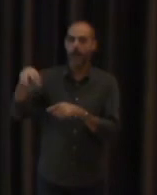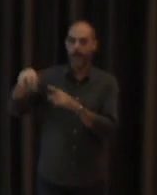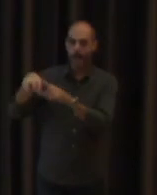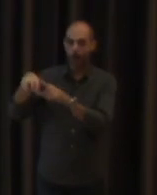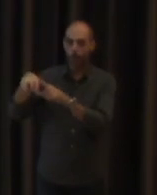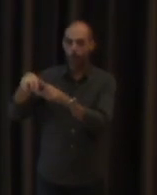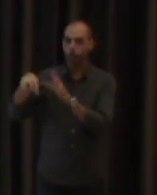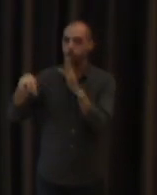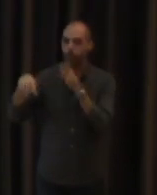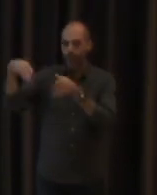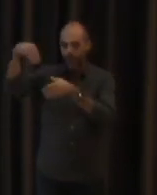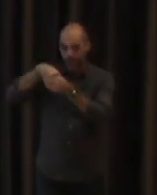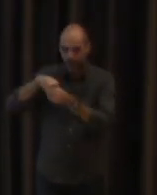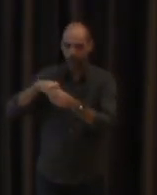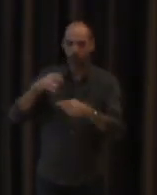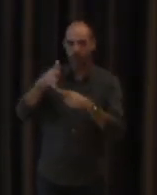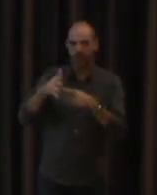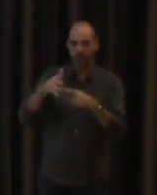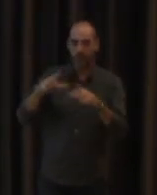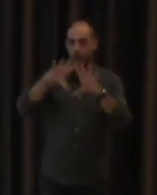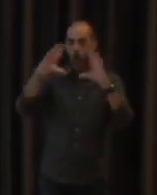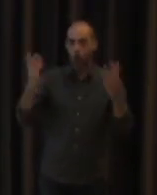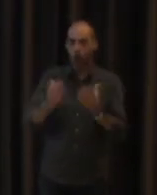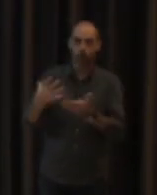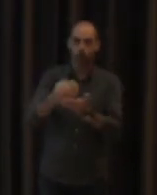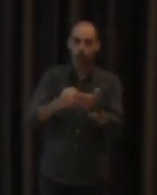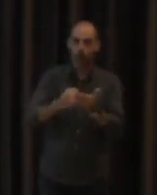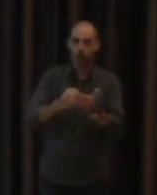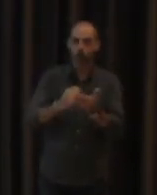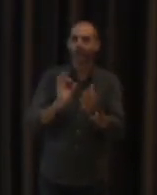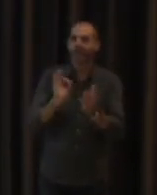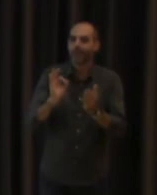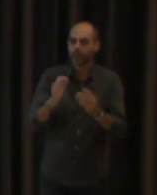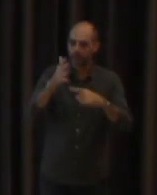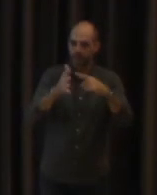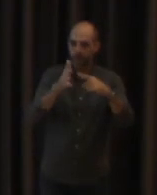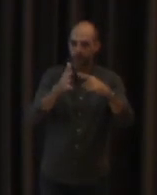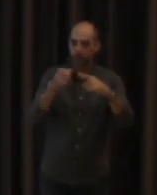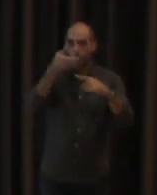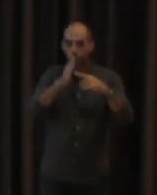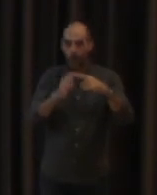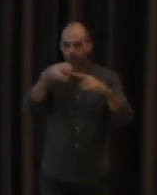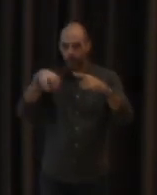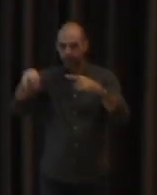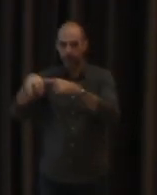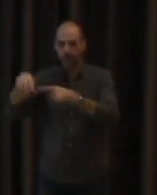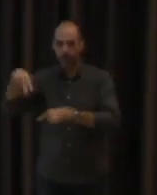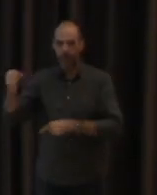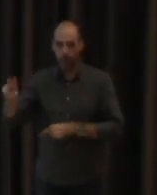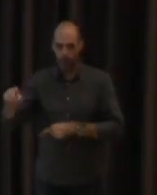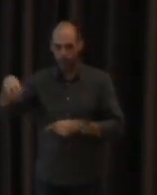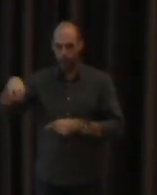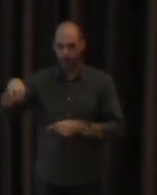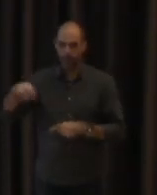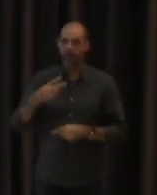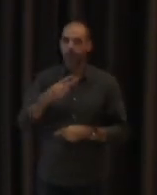de la fàbrica, per tant, de la fàbrica és el tot, el representa en, i la part és nau. En el cas de 22B ja us demano una